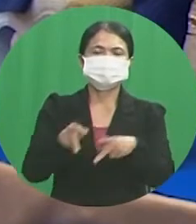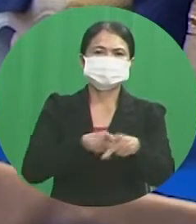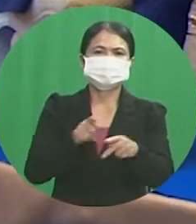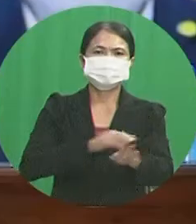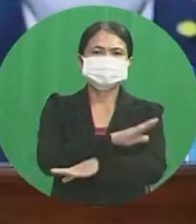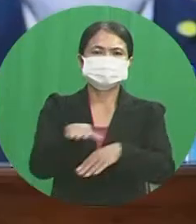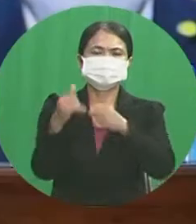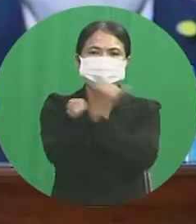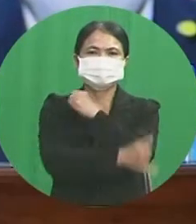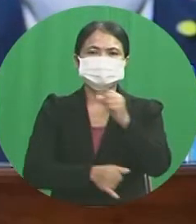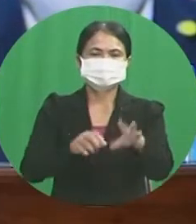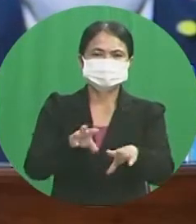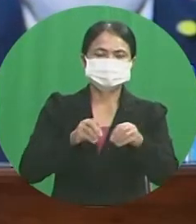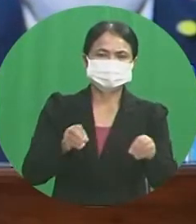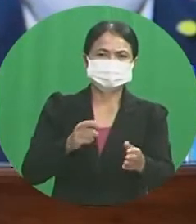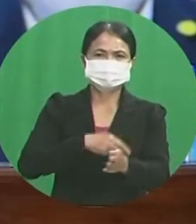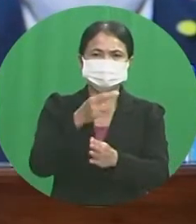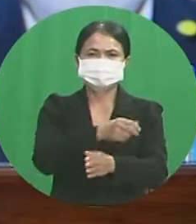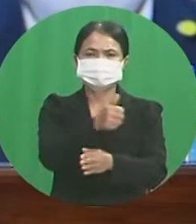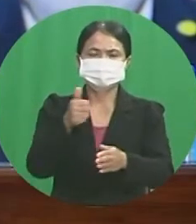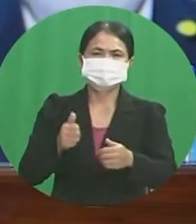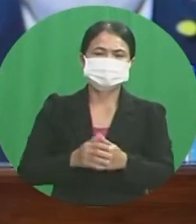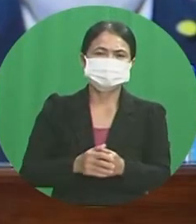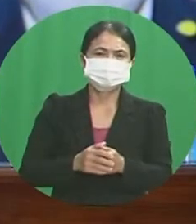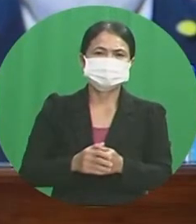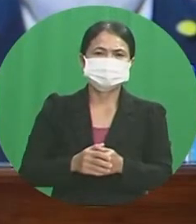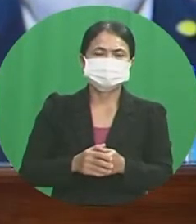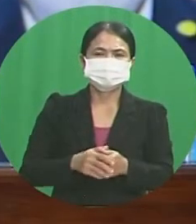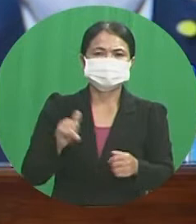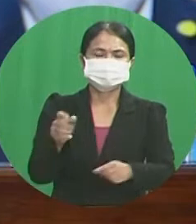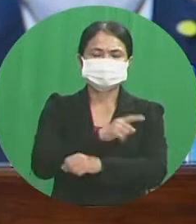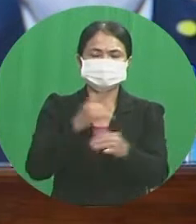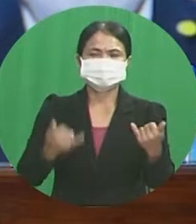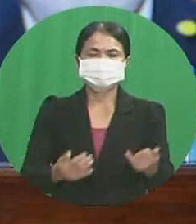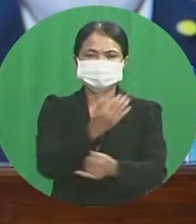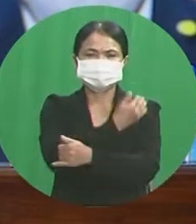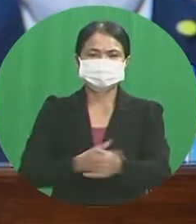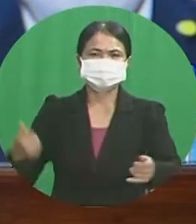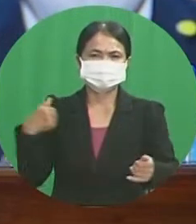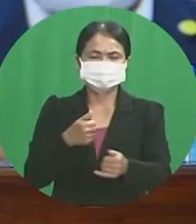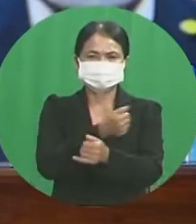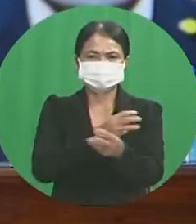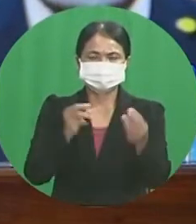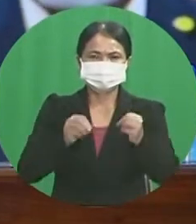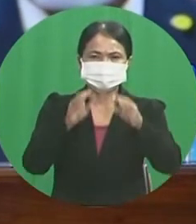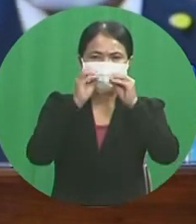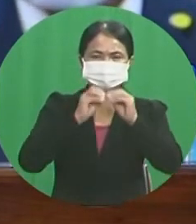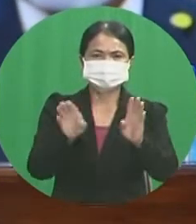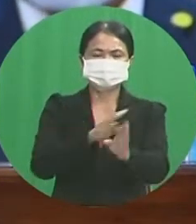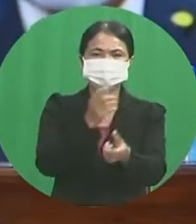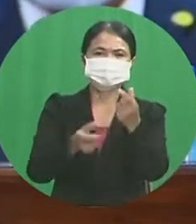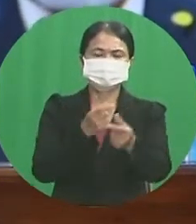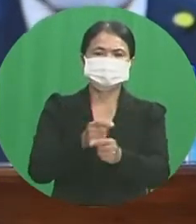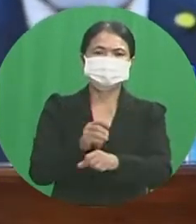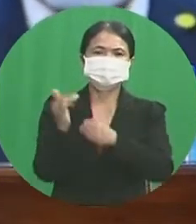ឋទូទាំងប្រទេសដោយទទួលបានលទ្ធផលល្អប្រសើរនៅថ្ងៃនេះសម្តេចតេជោនាយករដ្ឋមន្ត្រីបានប្រកាសបើកដំណើរការ